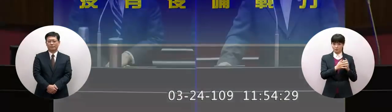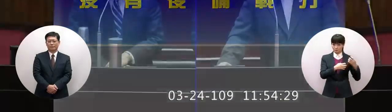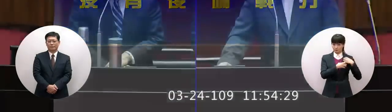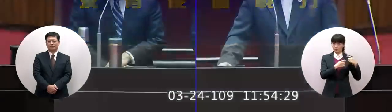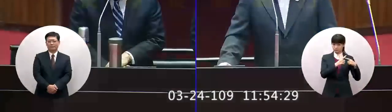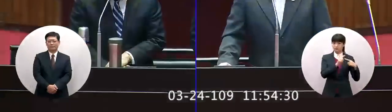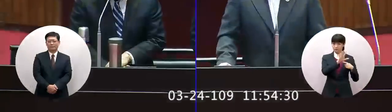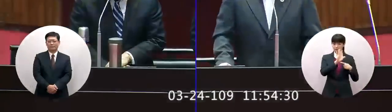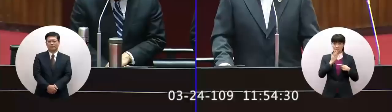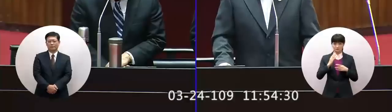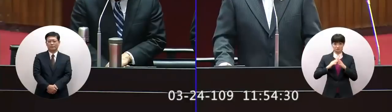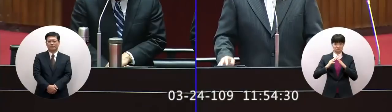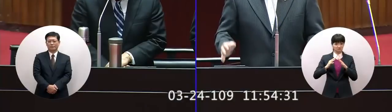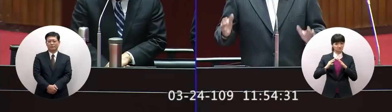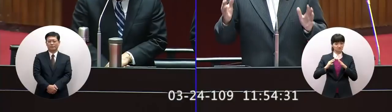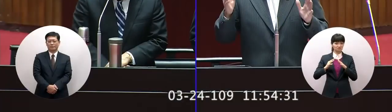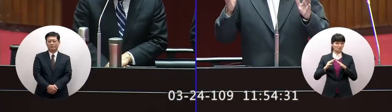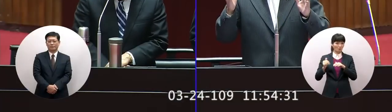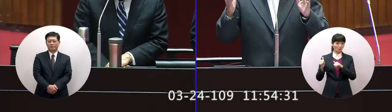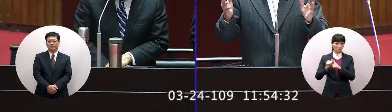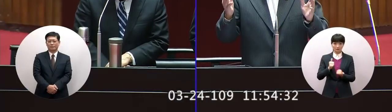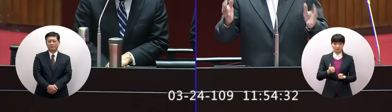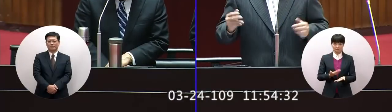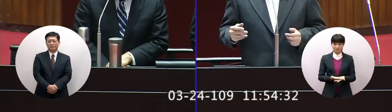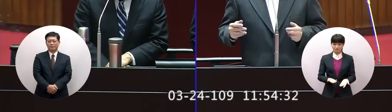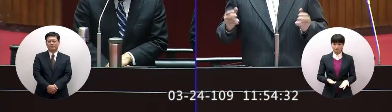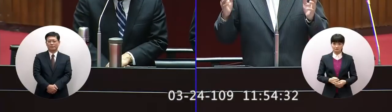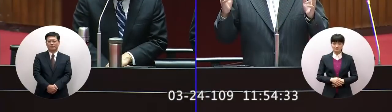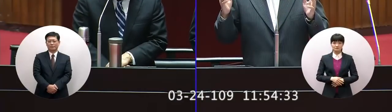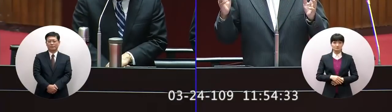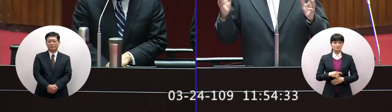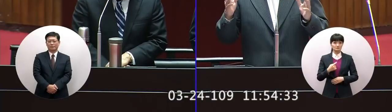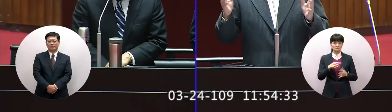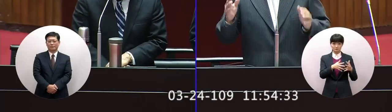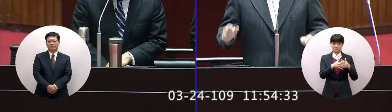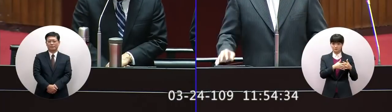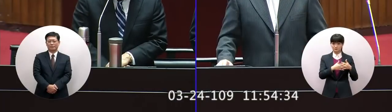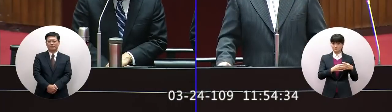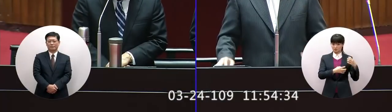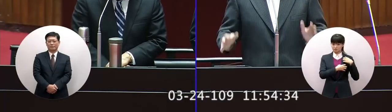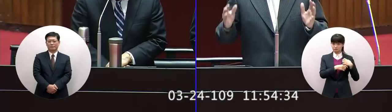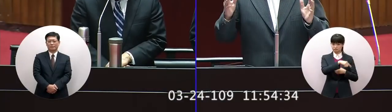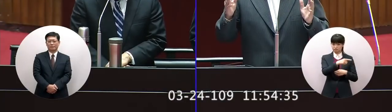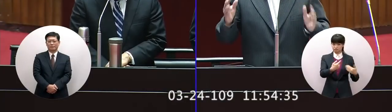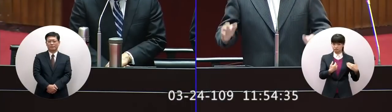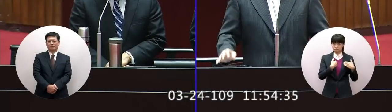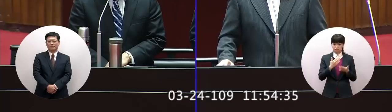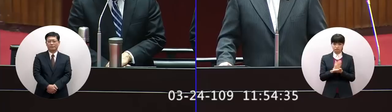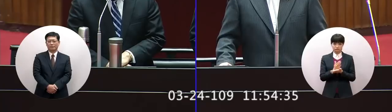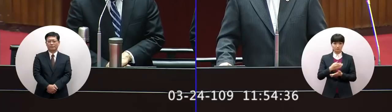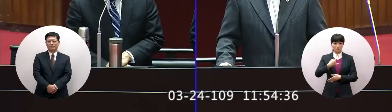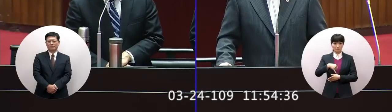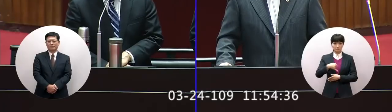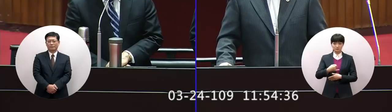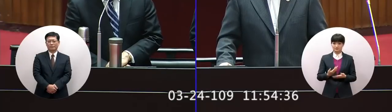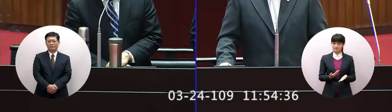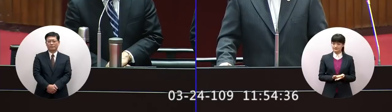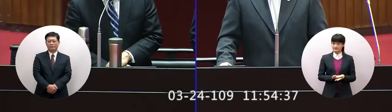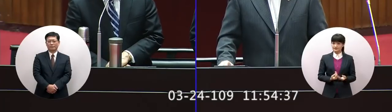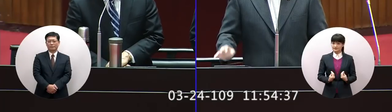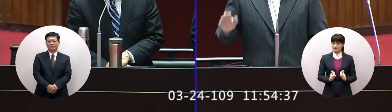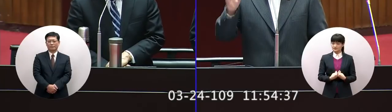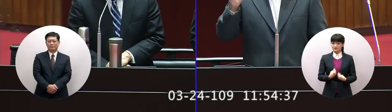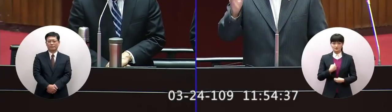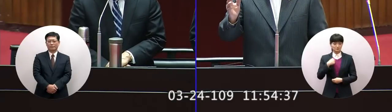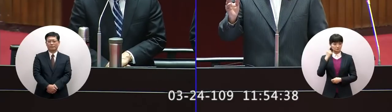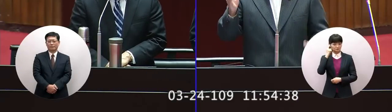个角度来看，虽然本席未必认同美军这种评论那么低劣的一个标准，